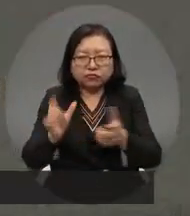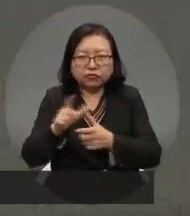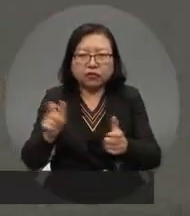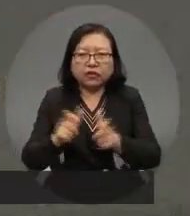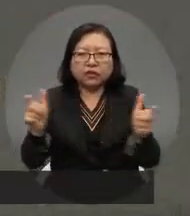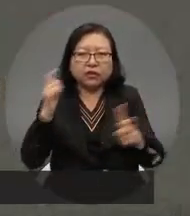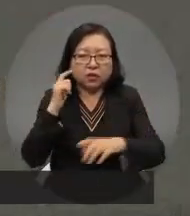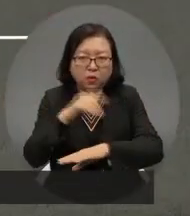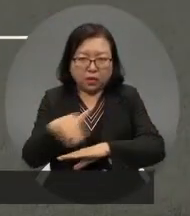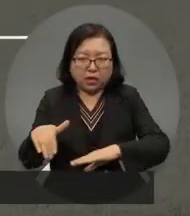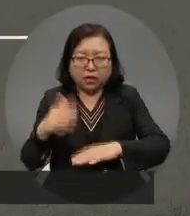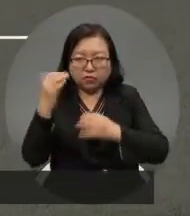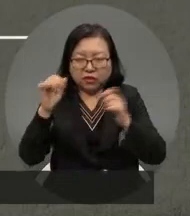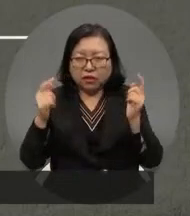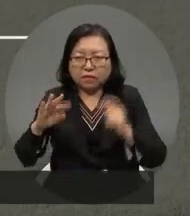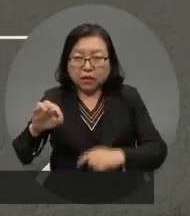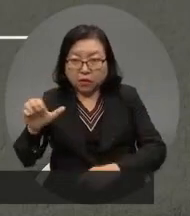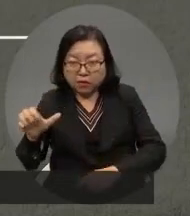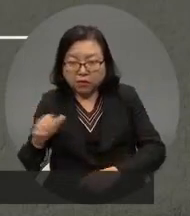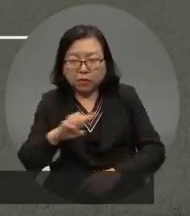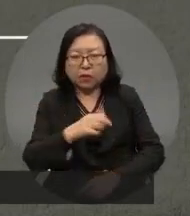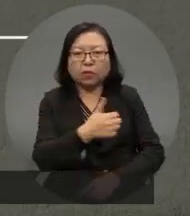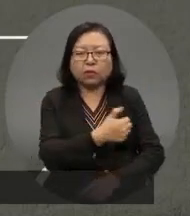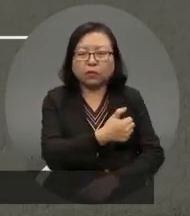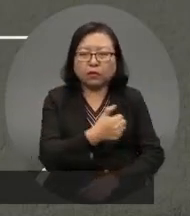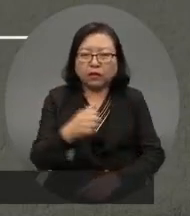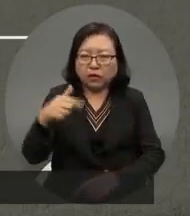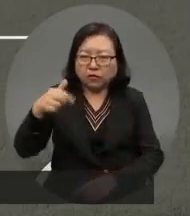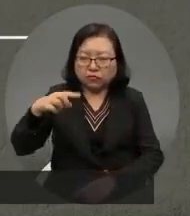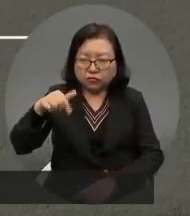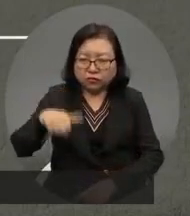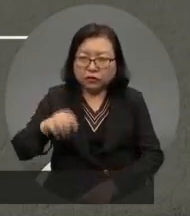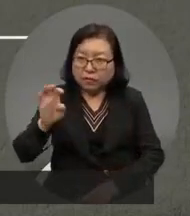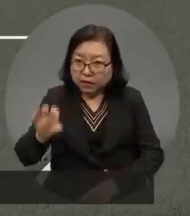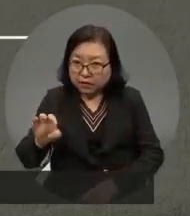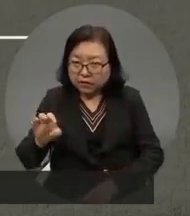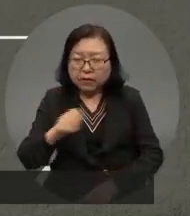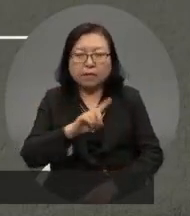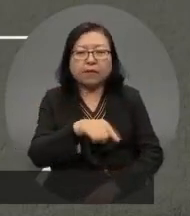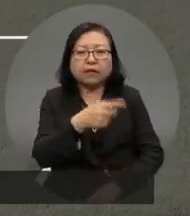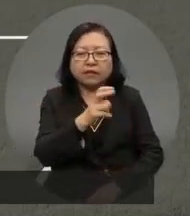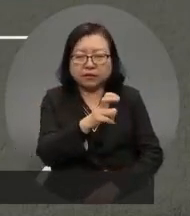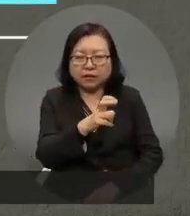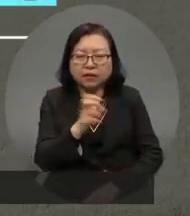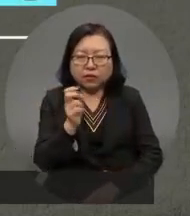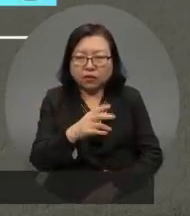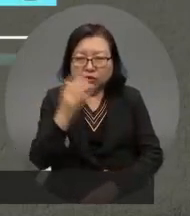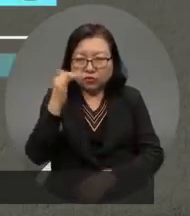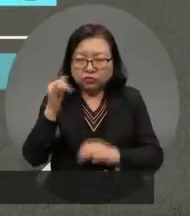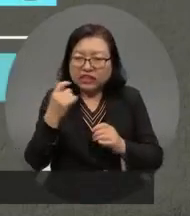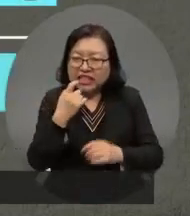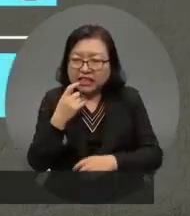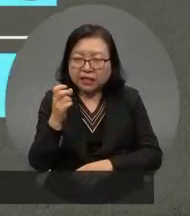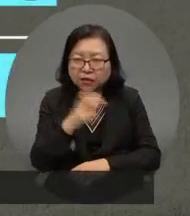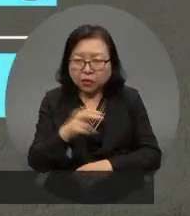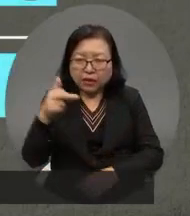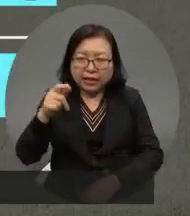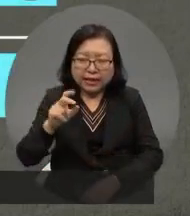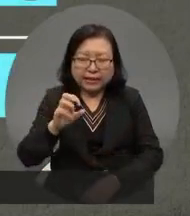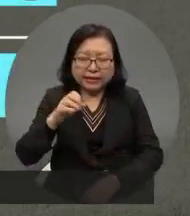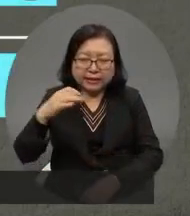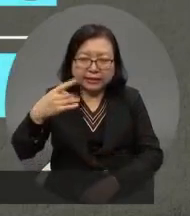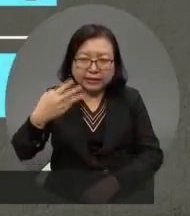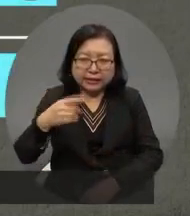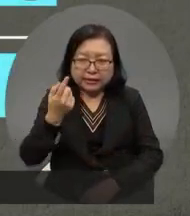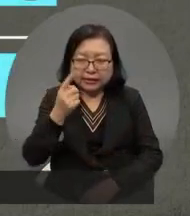충북대를 49명에서 150명, 건국대는 40명에서 120명. 여기에 충북대 치대와 카이스트 의전원 신설을